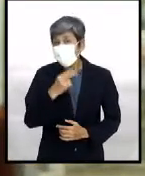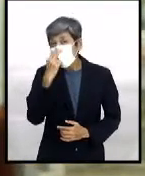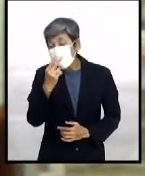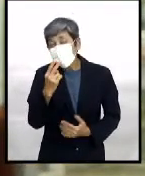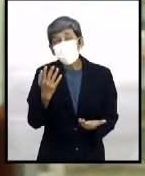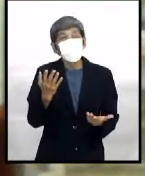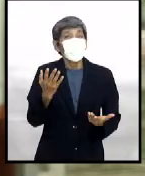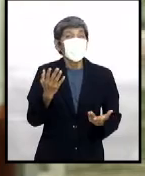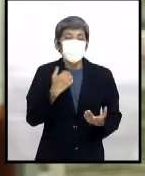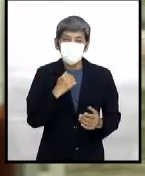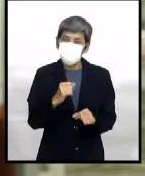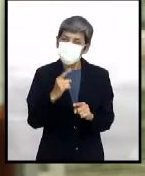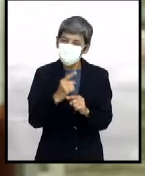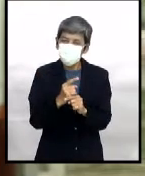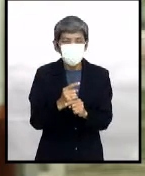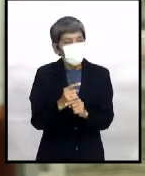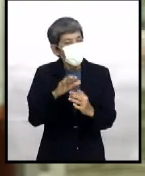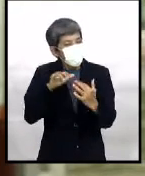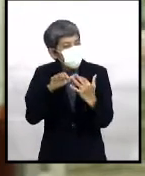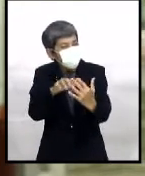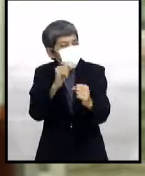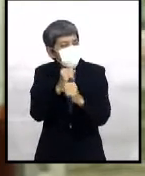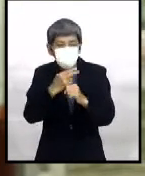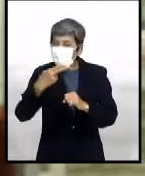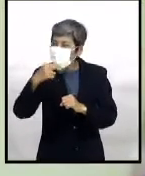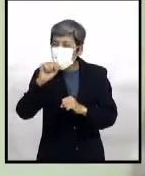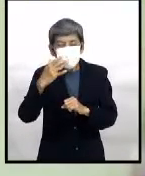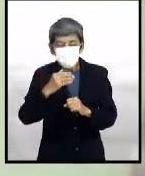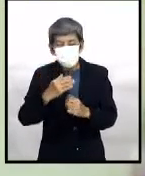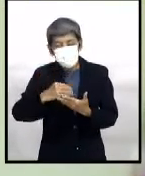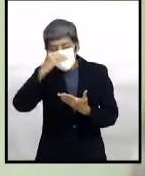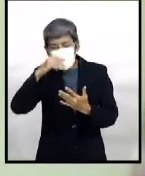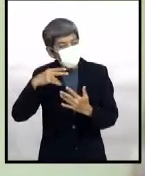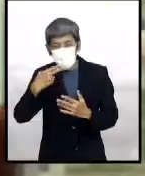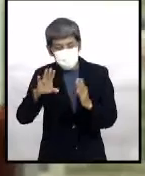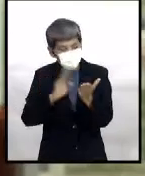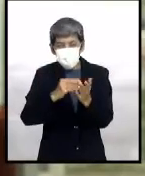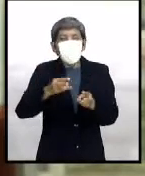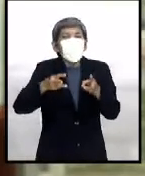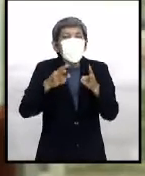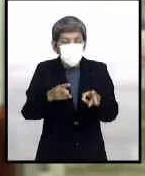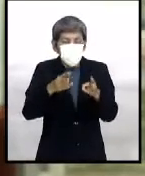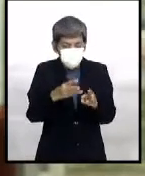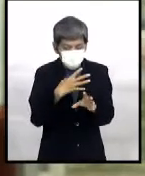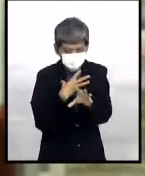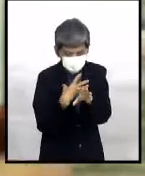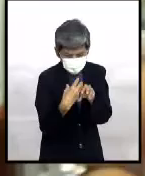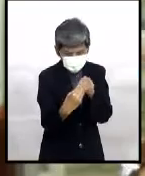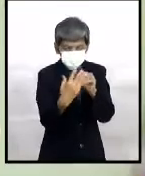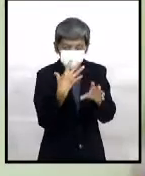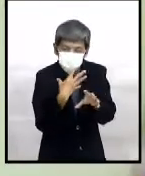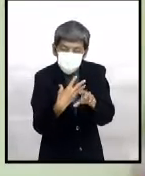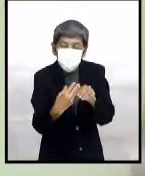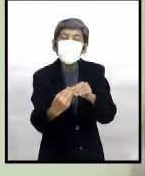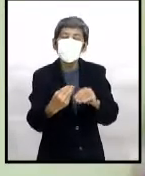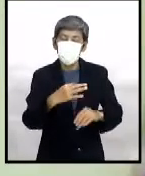มันเป็นการศึกษาที่แบบมันไม่ได้อยู่หลักสูตรมันเป็น ไม่ได้อยู่ครับไม่ได้อยู่เลย มันเป็นวิธีการสอน มันเป็นประ สบการณ์ ใ